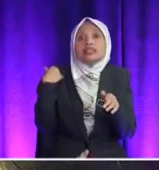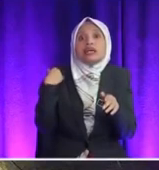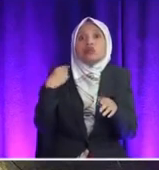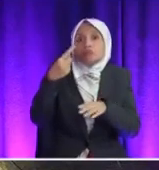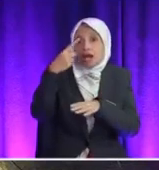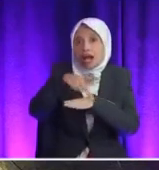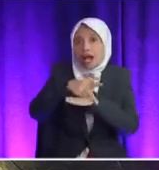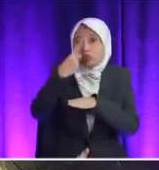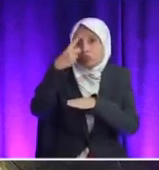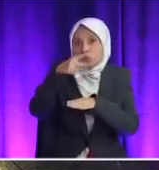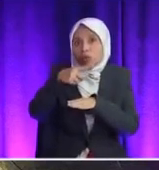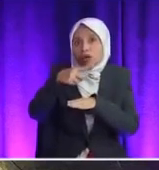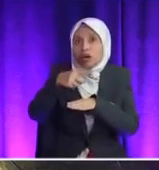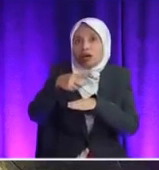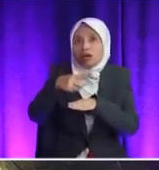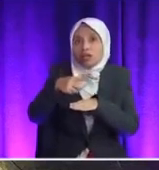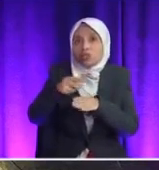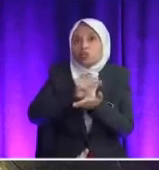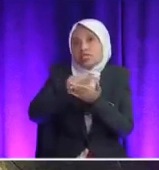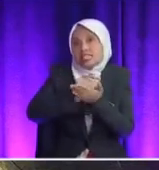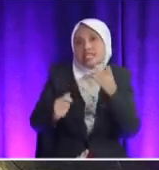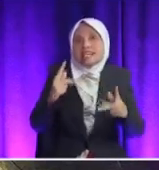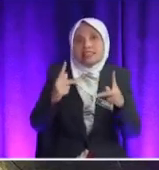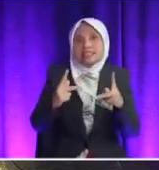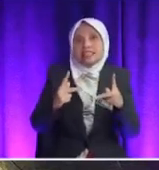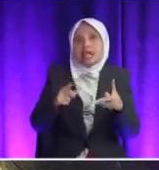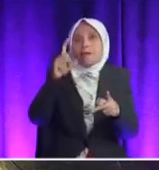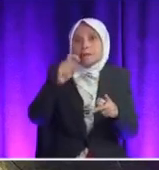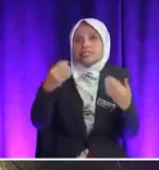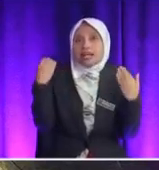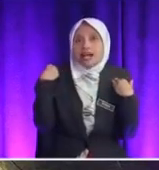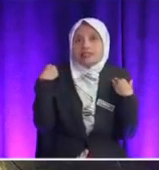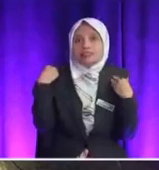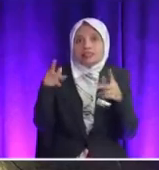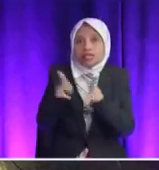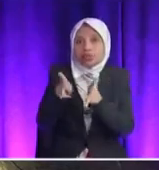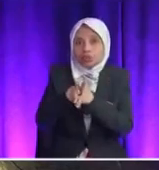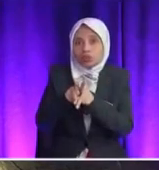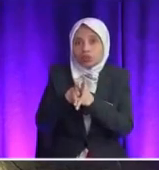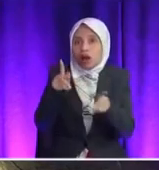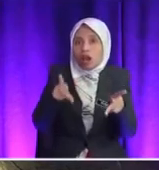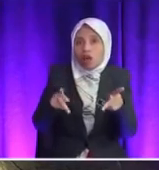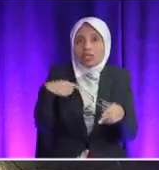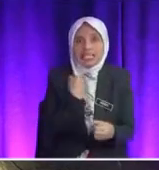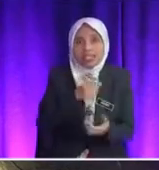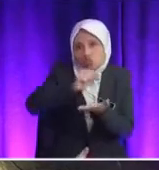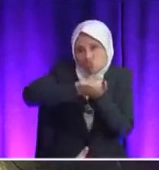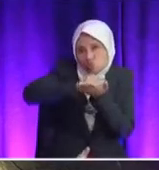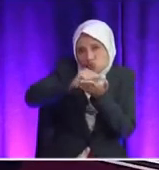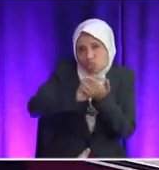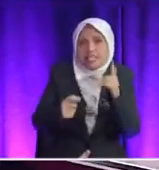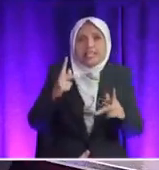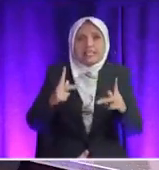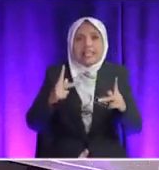dapat TKW inilah kasut yang harus kita punya pakai ketika kita sedang mencuci kendaraan di YouTube